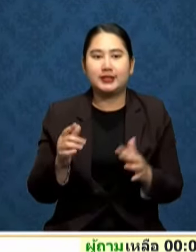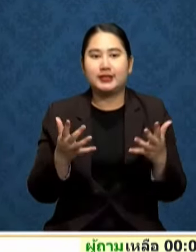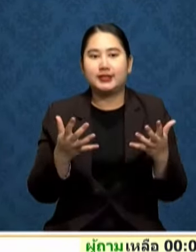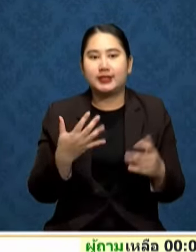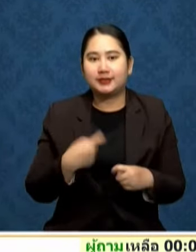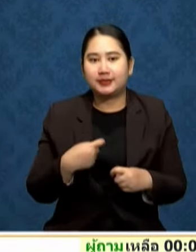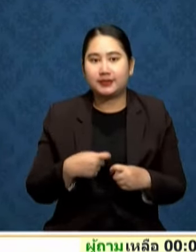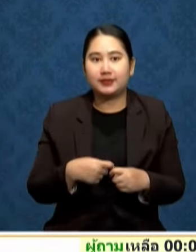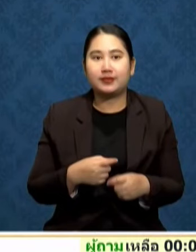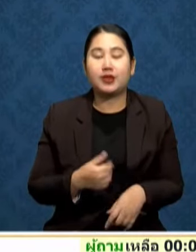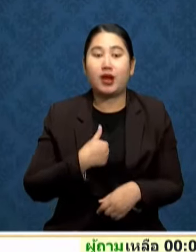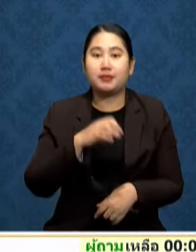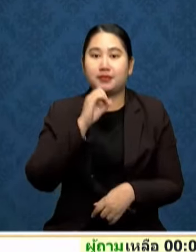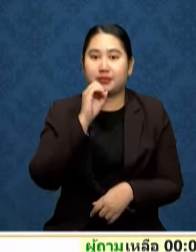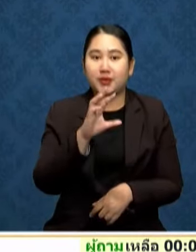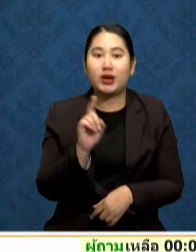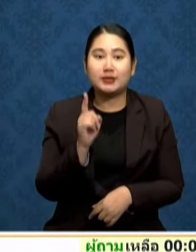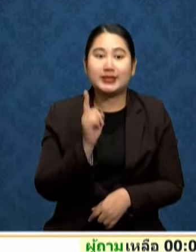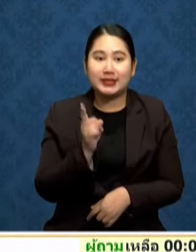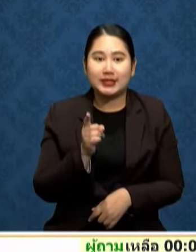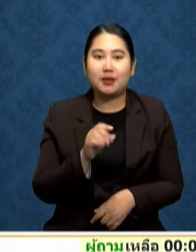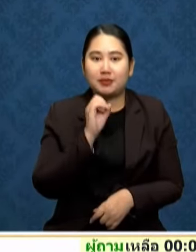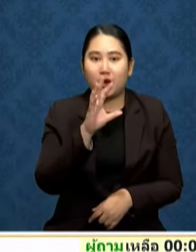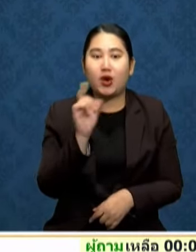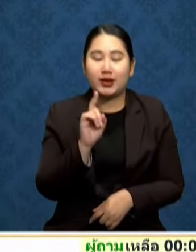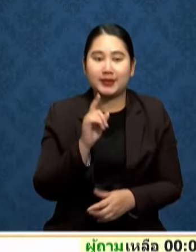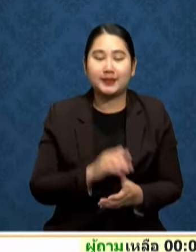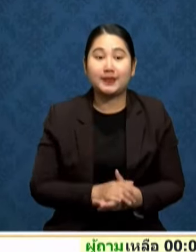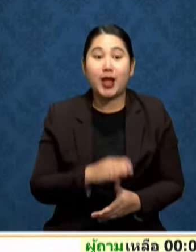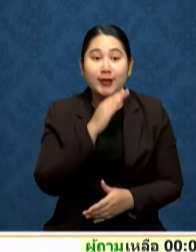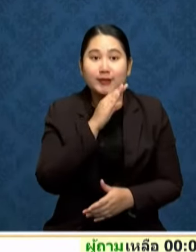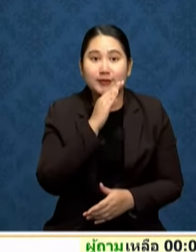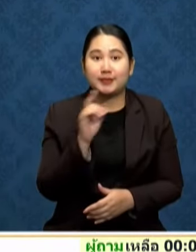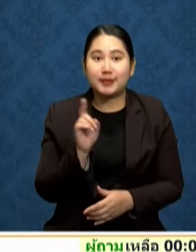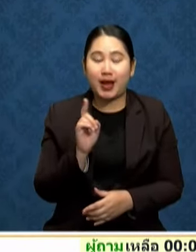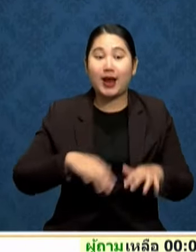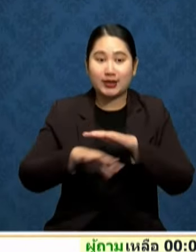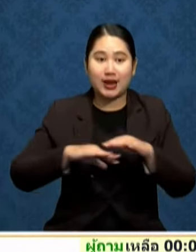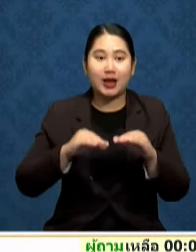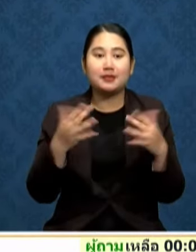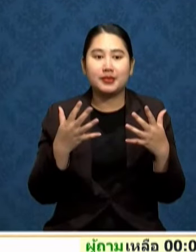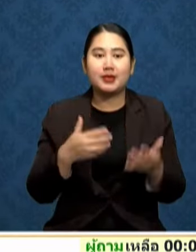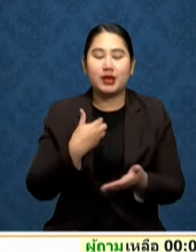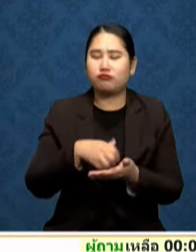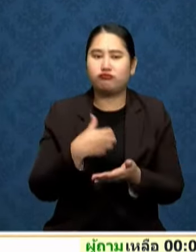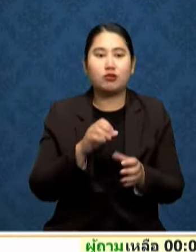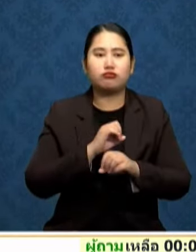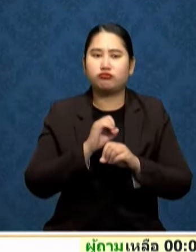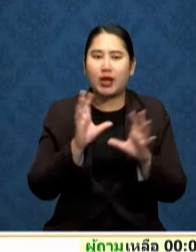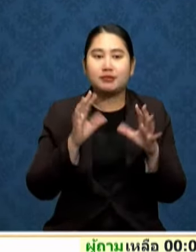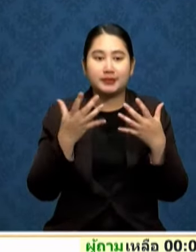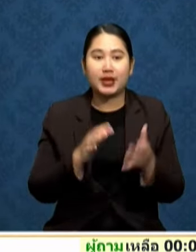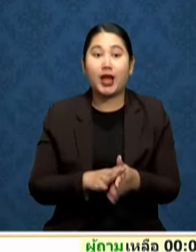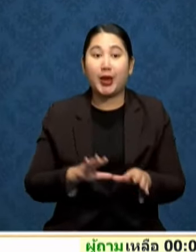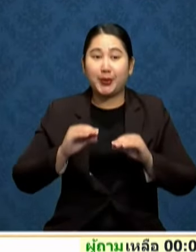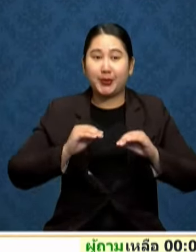ขออนุญาตกราบเรียนผ่านท่านประธานไปยังเพื่อนสมาชิกจริงๆคือถ้าเราไม่มีหลักฐานที่มันชี้ชัดชี้เฉพาะเจาะจงว่า